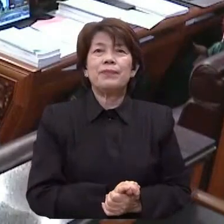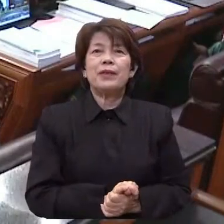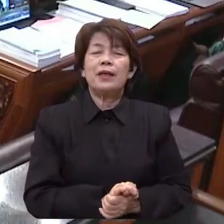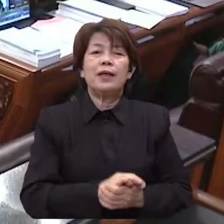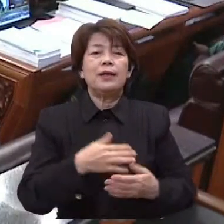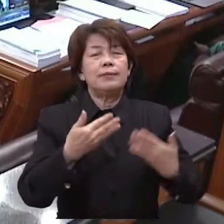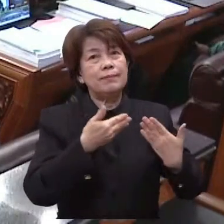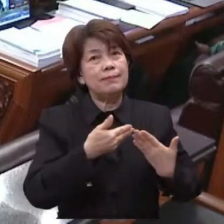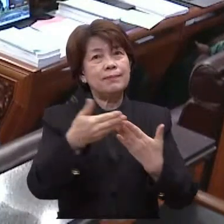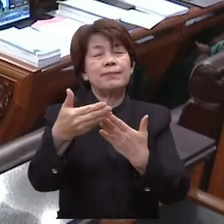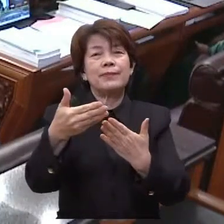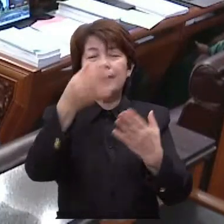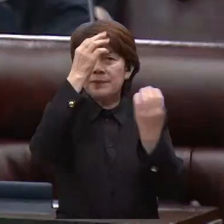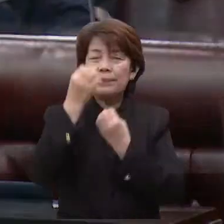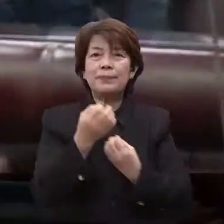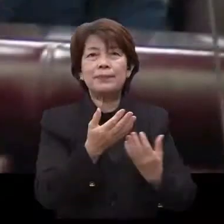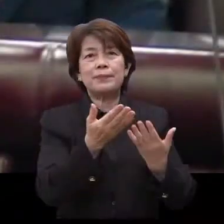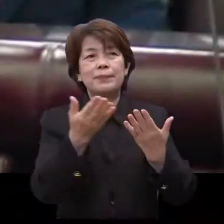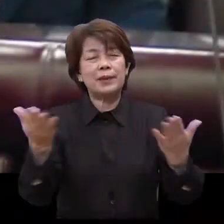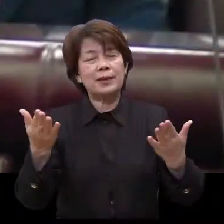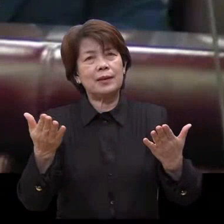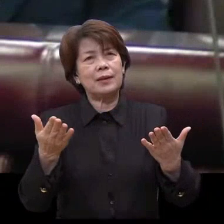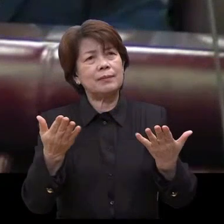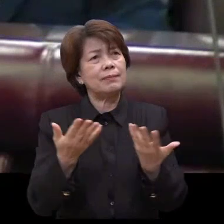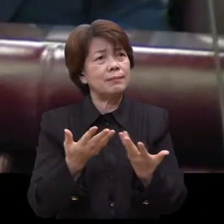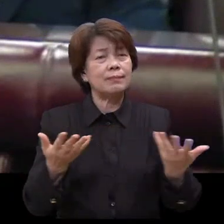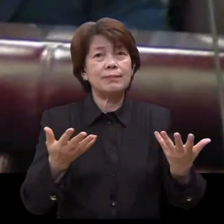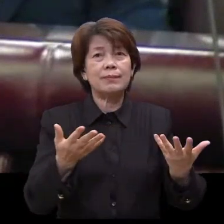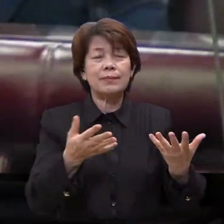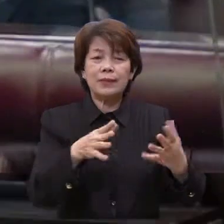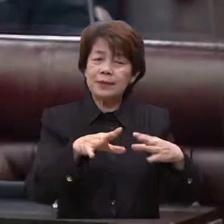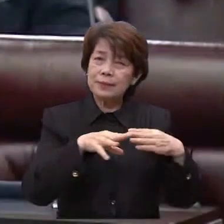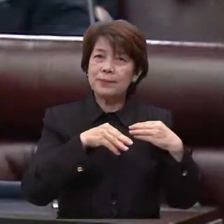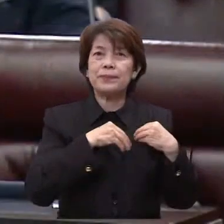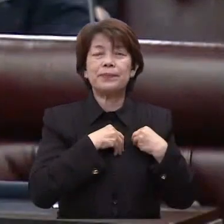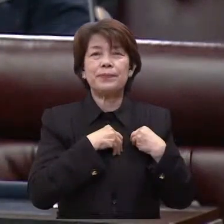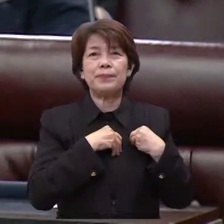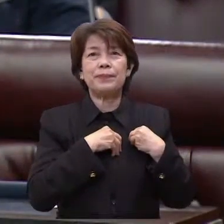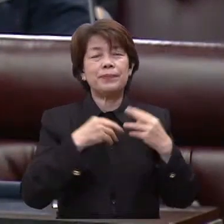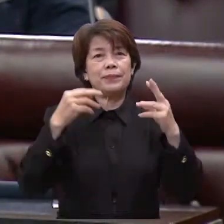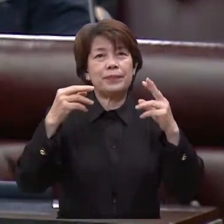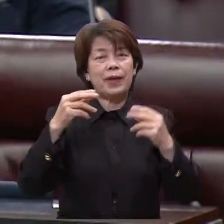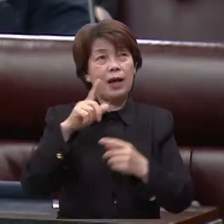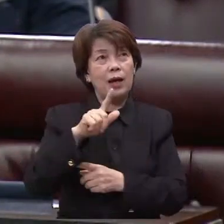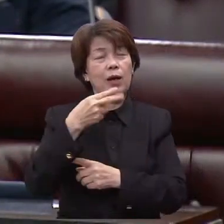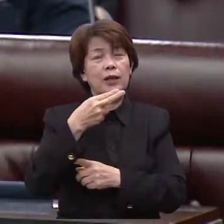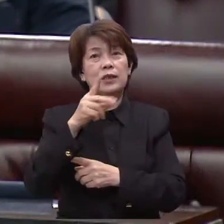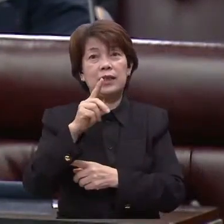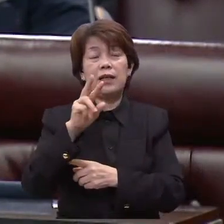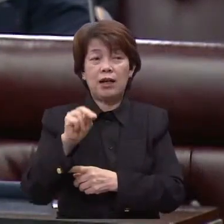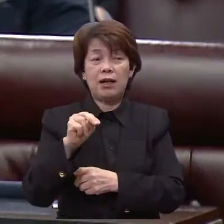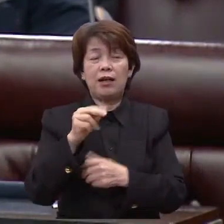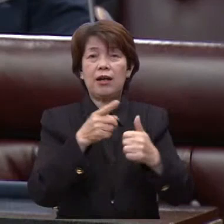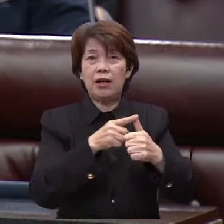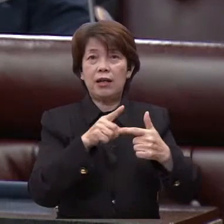seterusnya ialah maklumat pendapatan yang melibatkan data-data daripada lsdn kitab